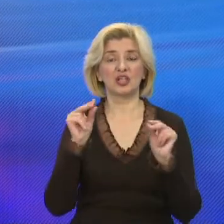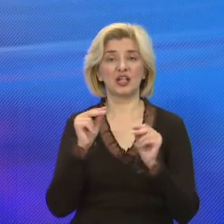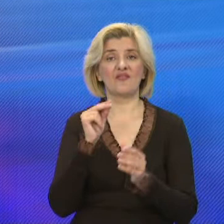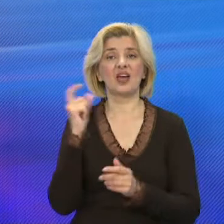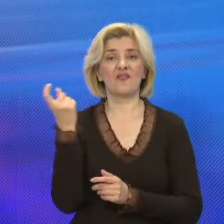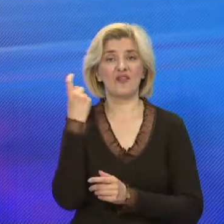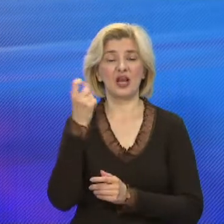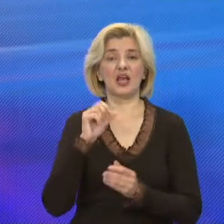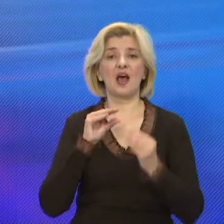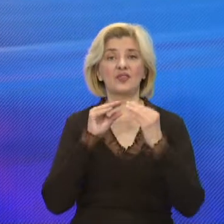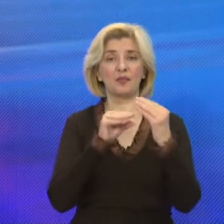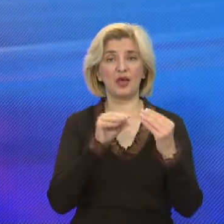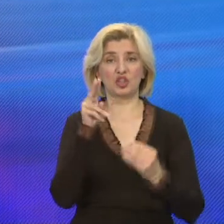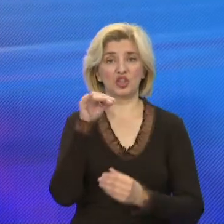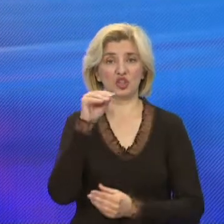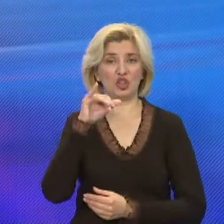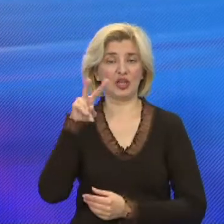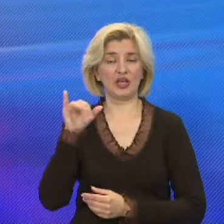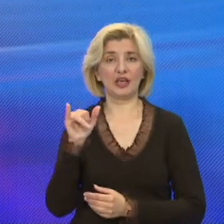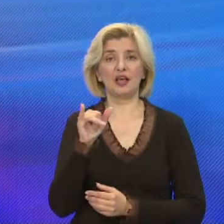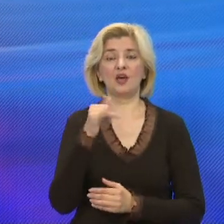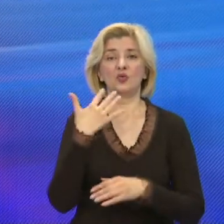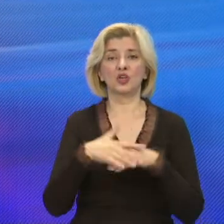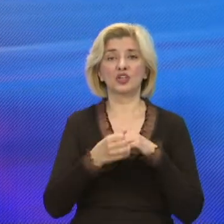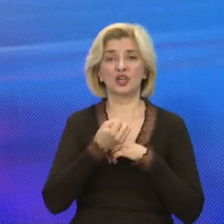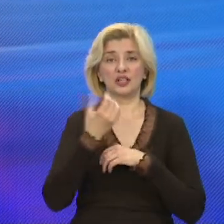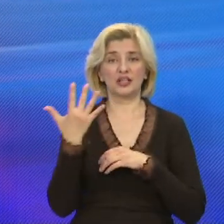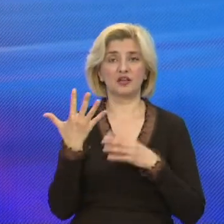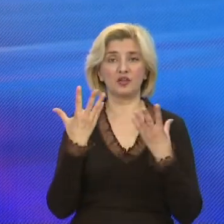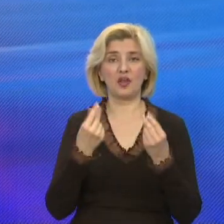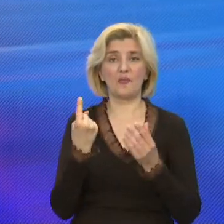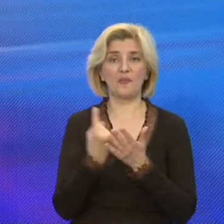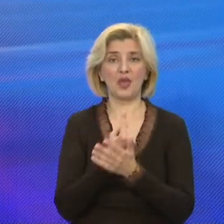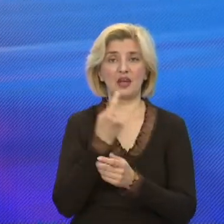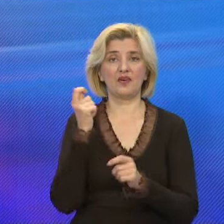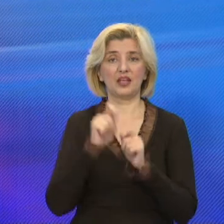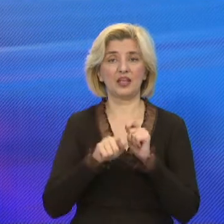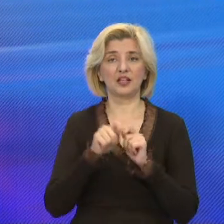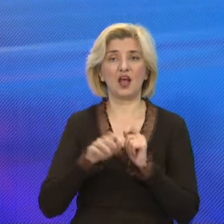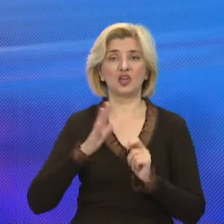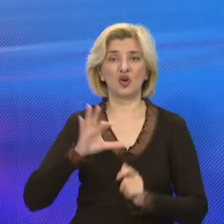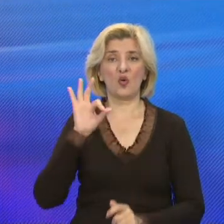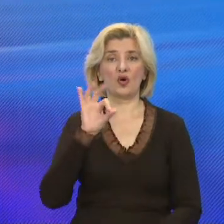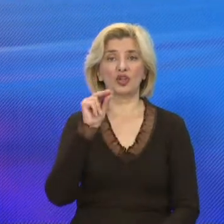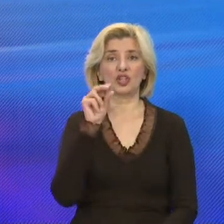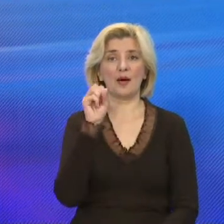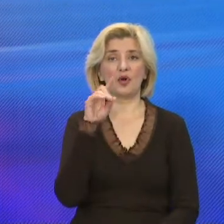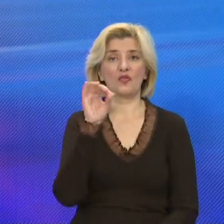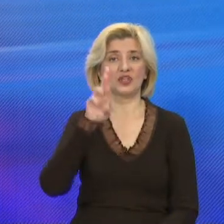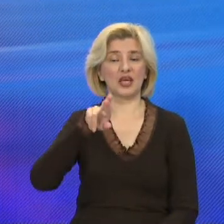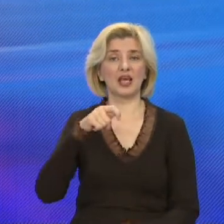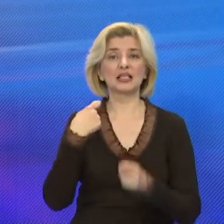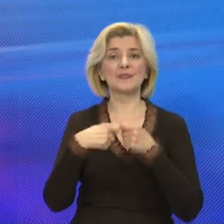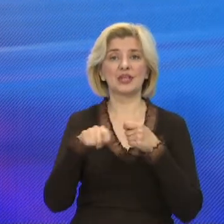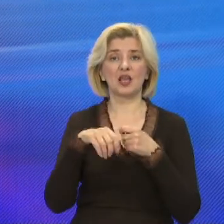автомобиля Geely Coolray. Уже через несколько дней первый тест-драйв нового кроссовера ожидает Ольгу Чабровскую из Пинска. Вообще я выиграла